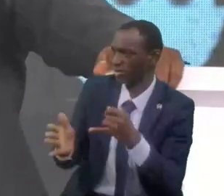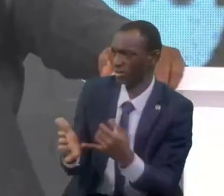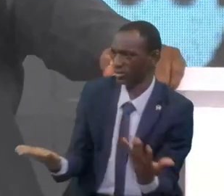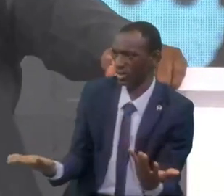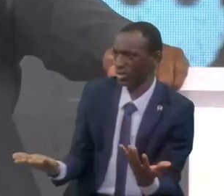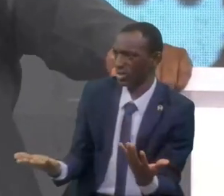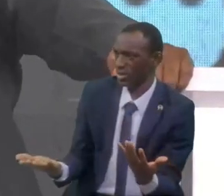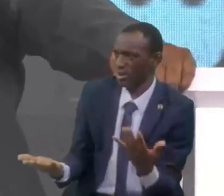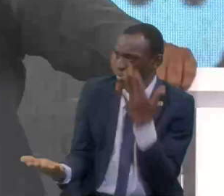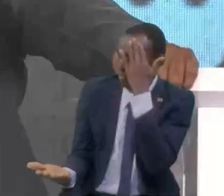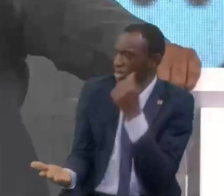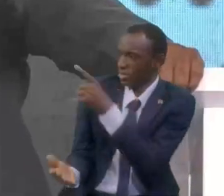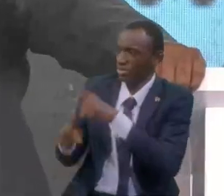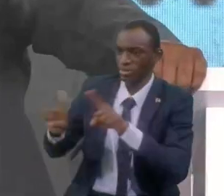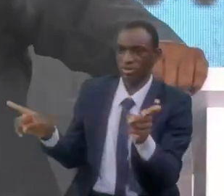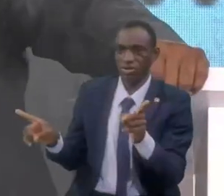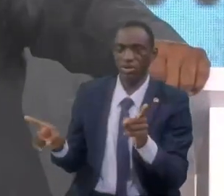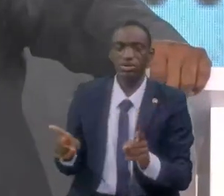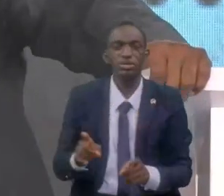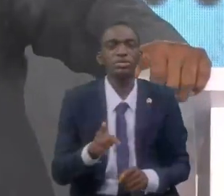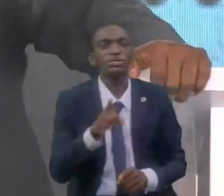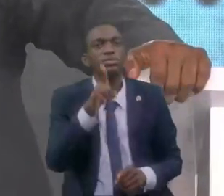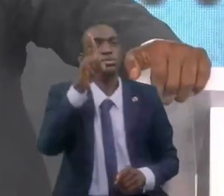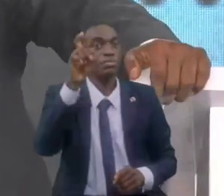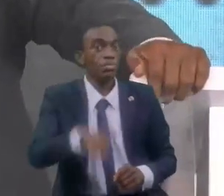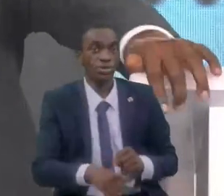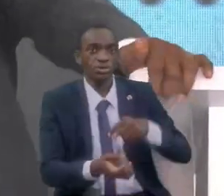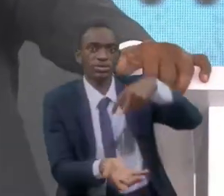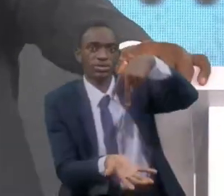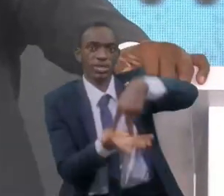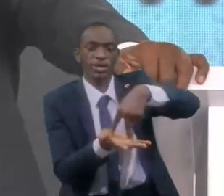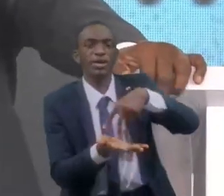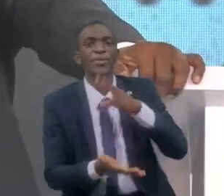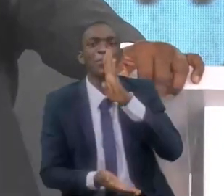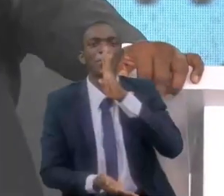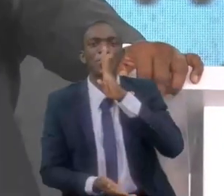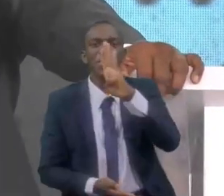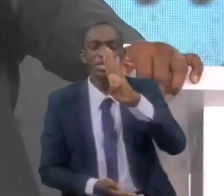Ils veulent te crier dessus. Tiens ferme.